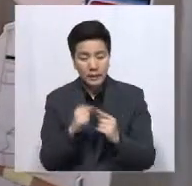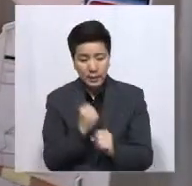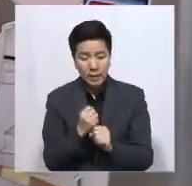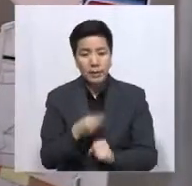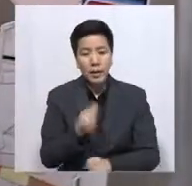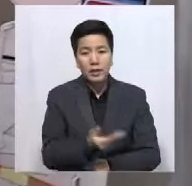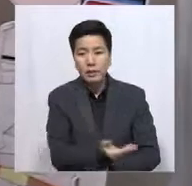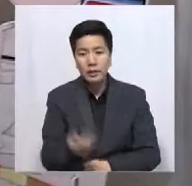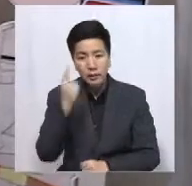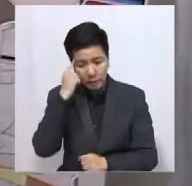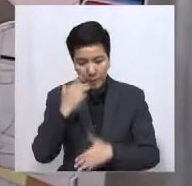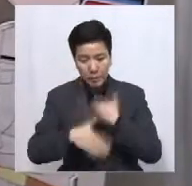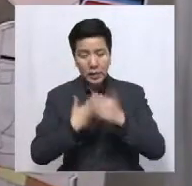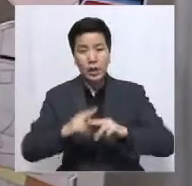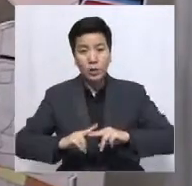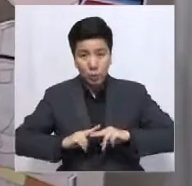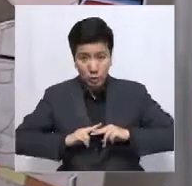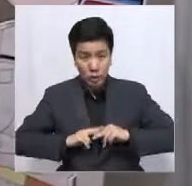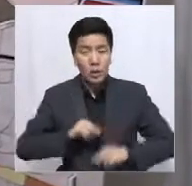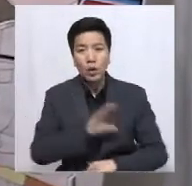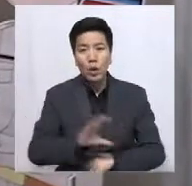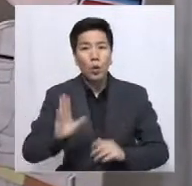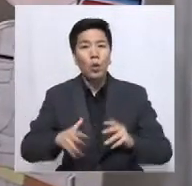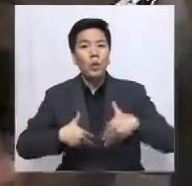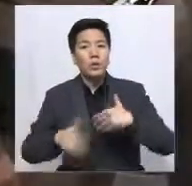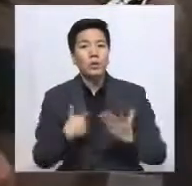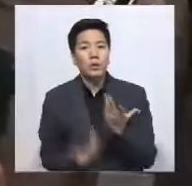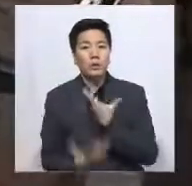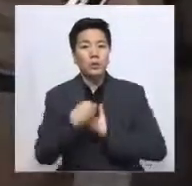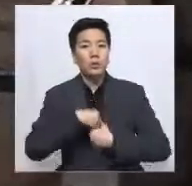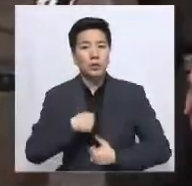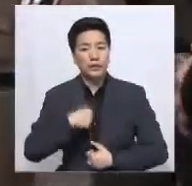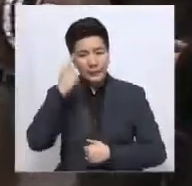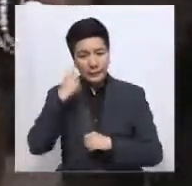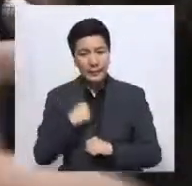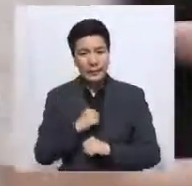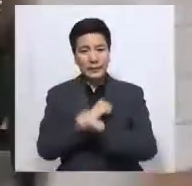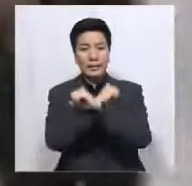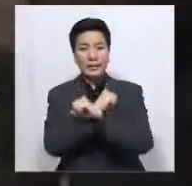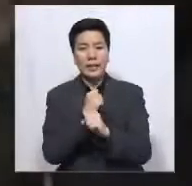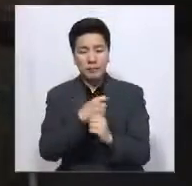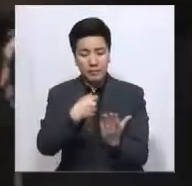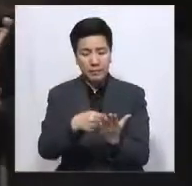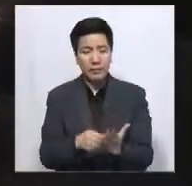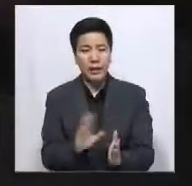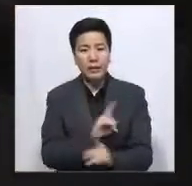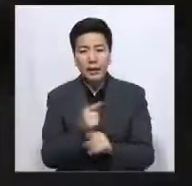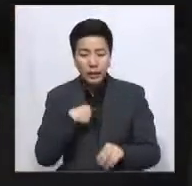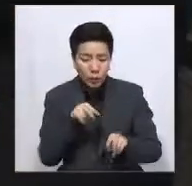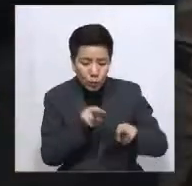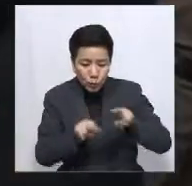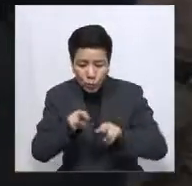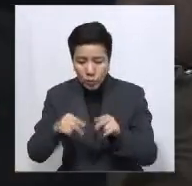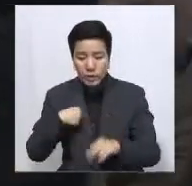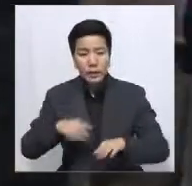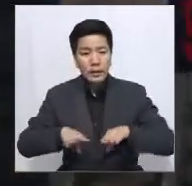างการพัฒนาตนเองของประชาชนตนเองไม่ได้คัดค้านในการทำโพแต่เป็นการสำรวจและสะท้อนถึง